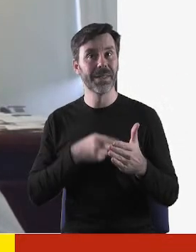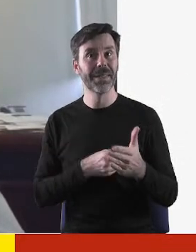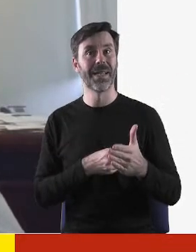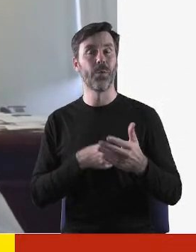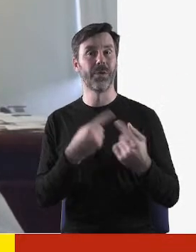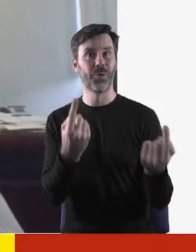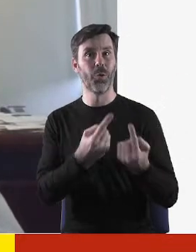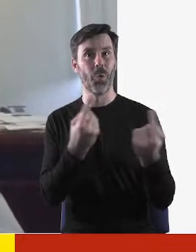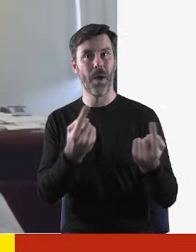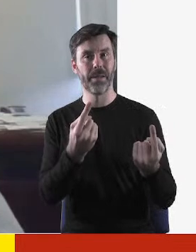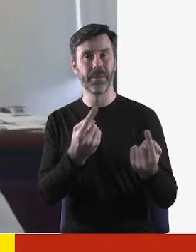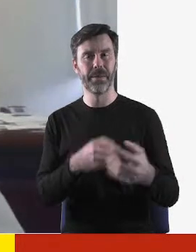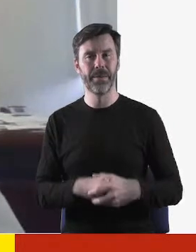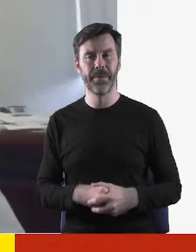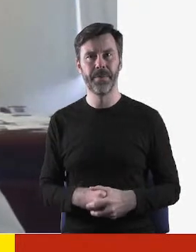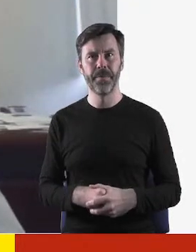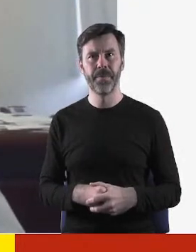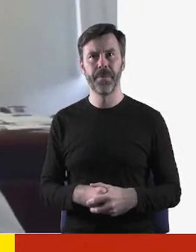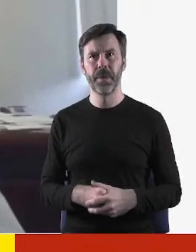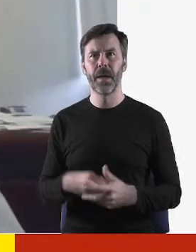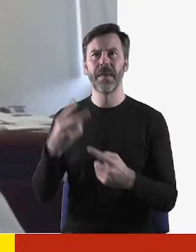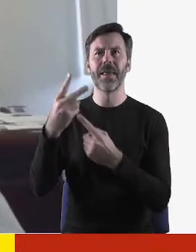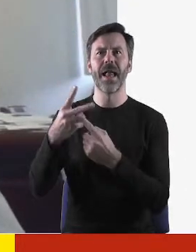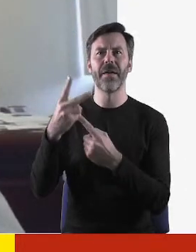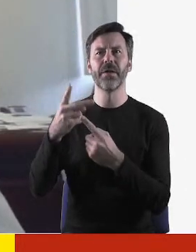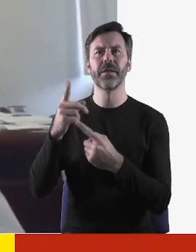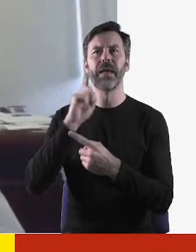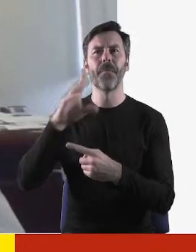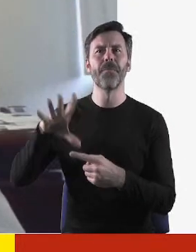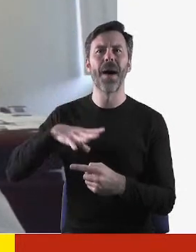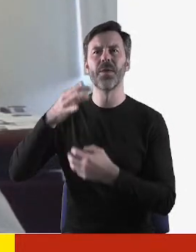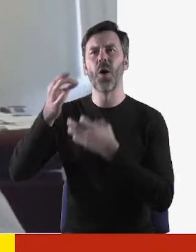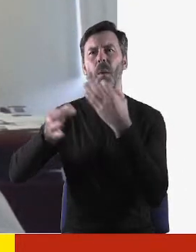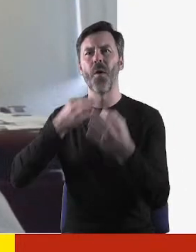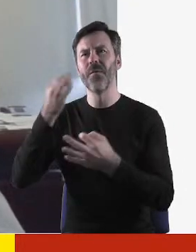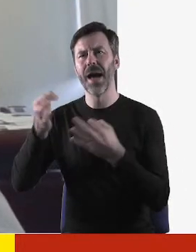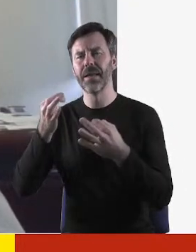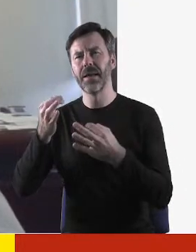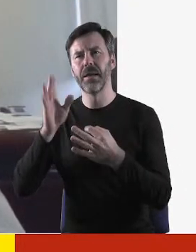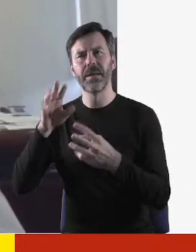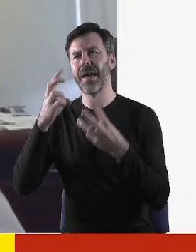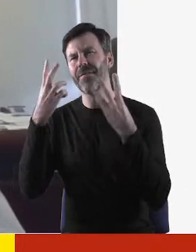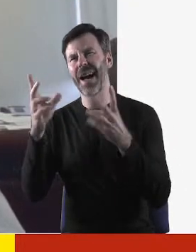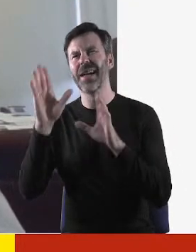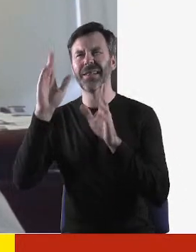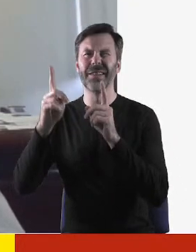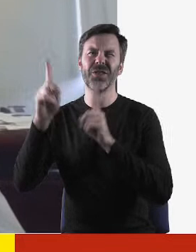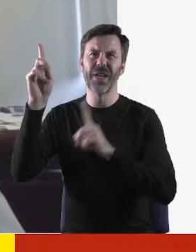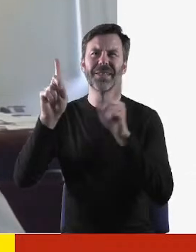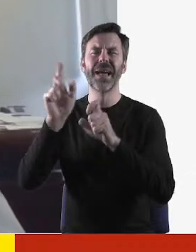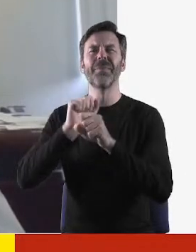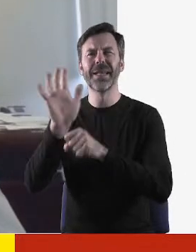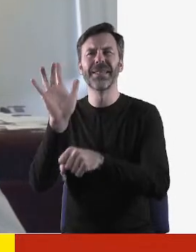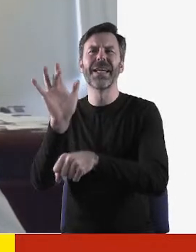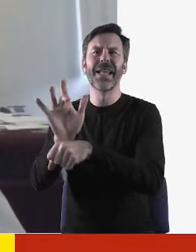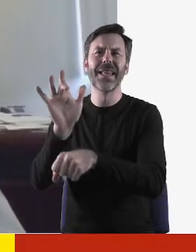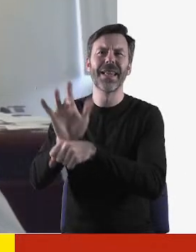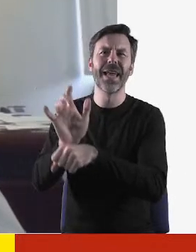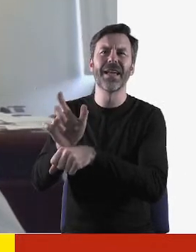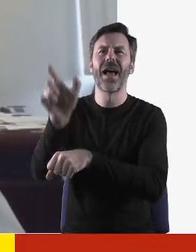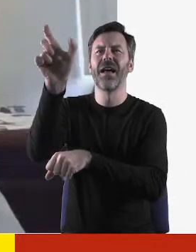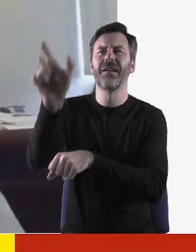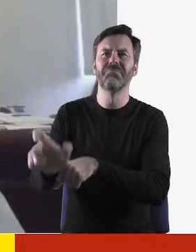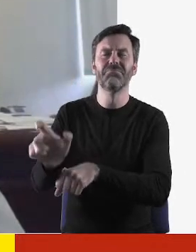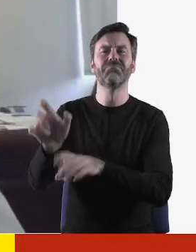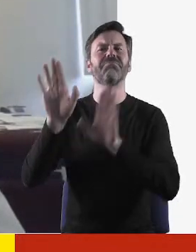o czym pan w telewizji mówi, czasami pan krytykuje oczywiście bardzo czyjeś postępowanie, to